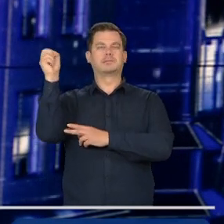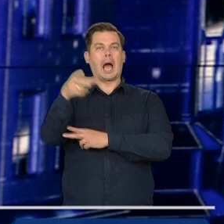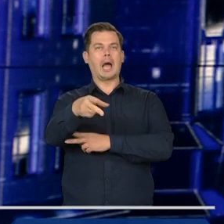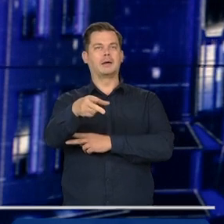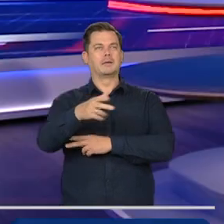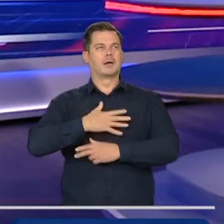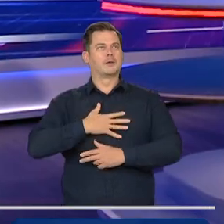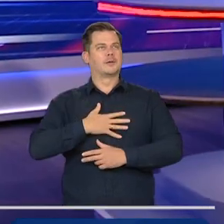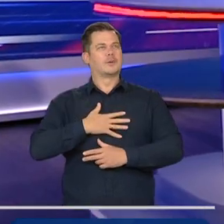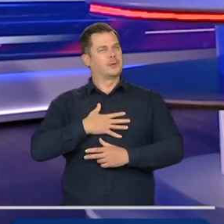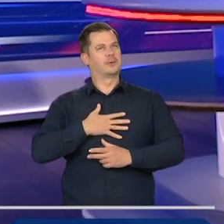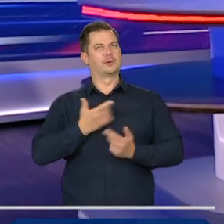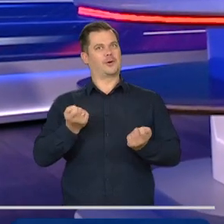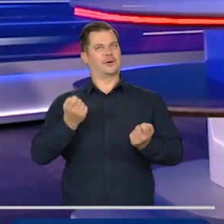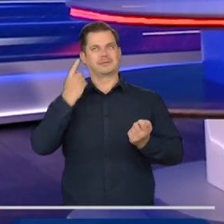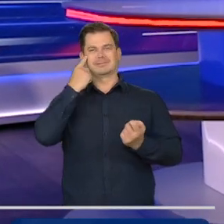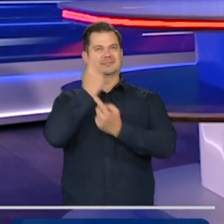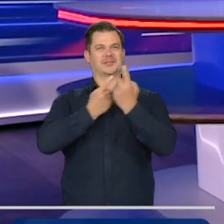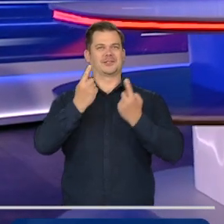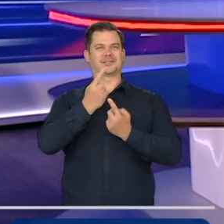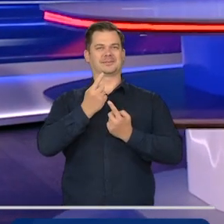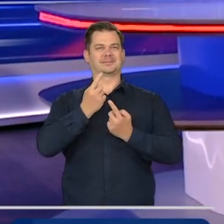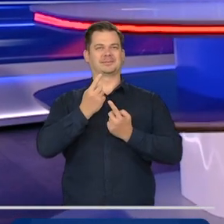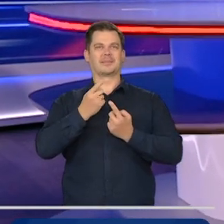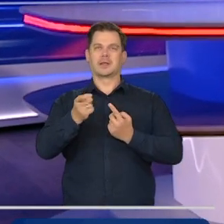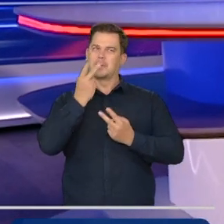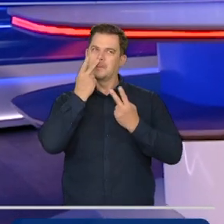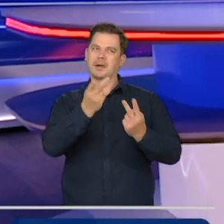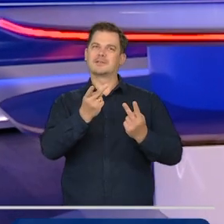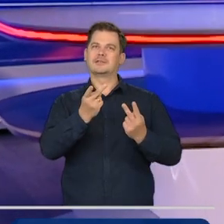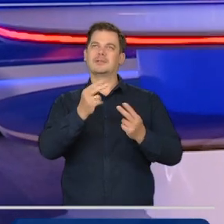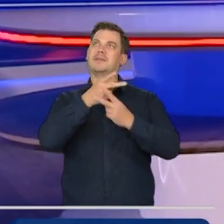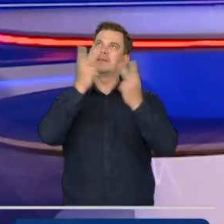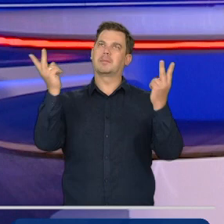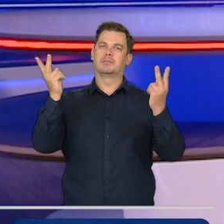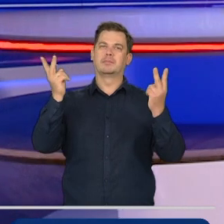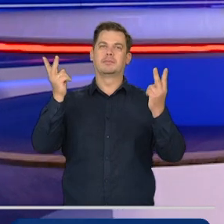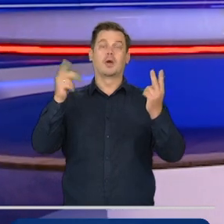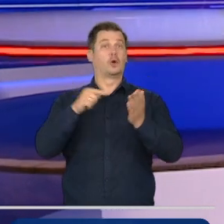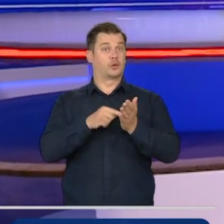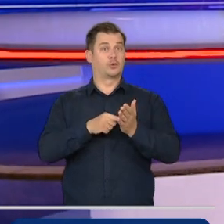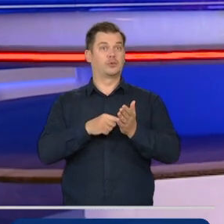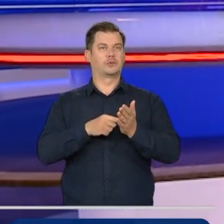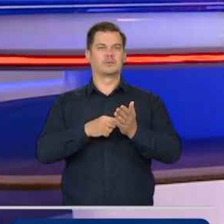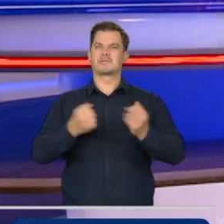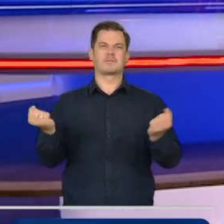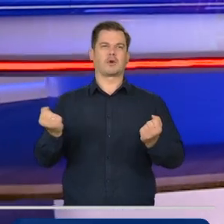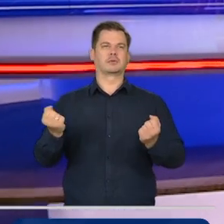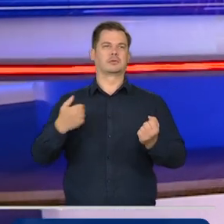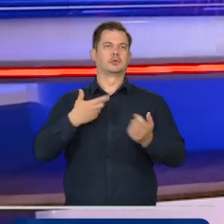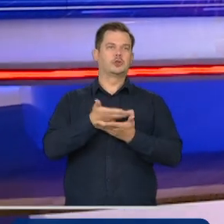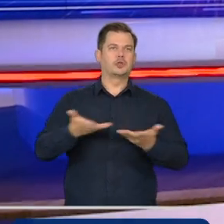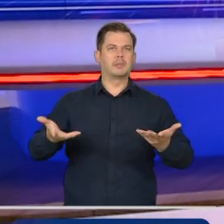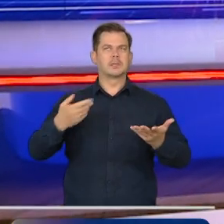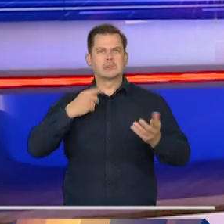ta perspektywa, żeby się chwilę oderwać od tej doczesności, żeby spojrzeć w niebo. Ja zawsze mówię, chodzimy tak mocno po ziemi,